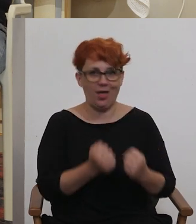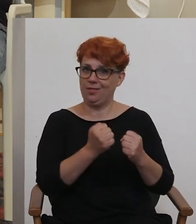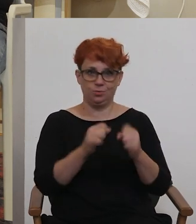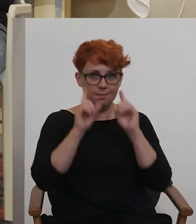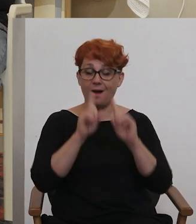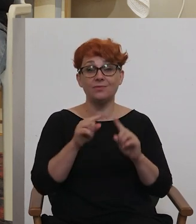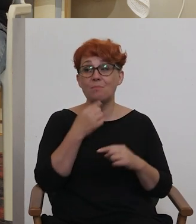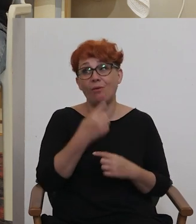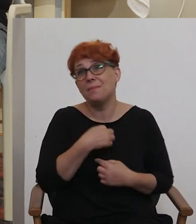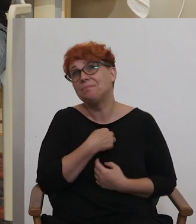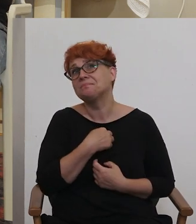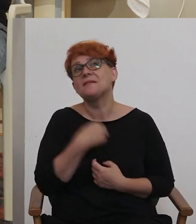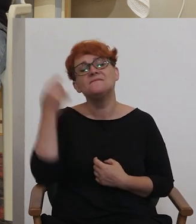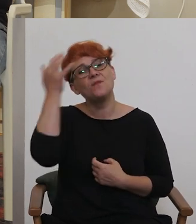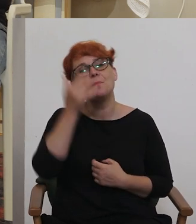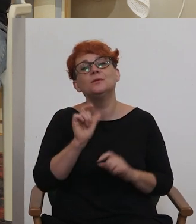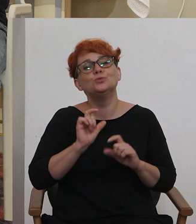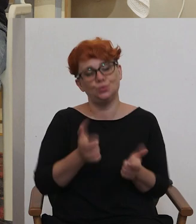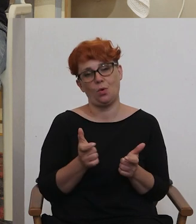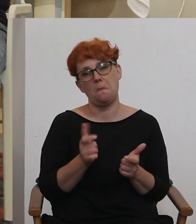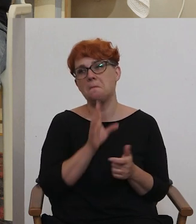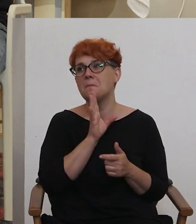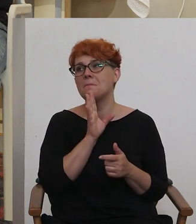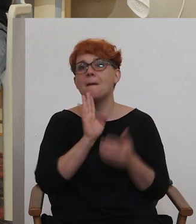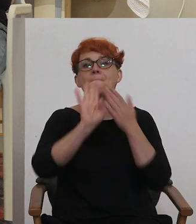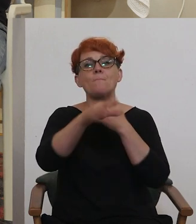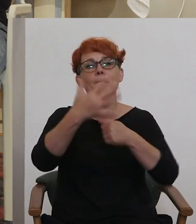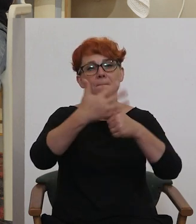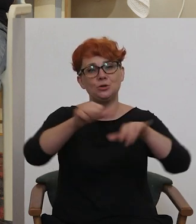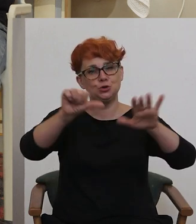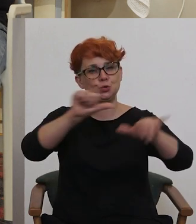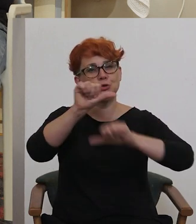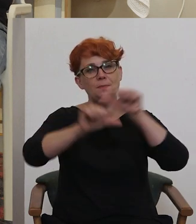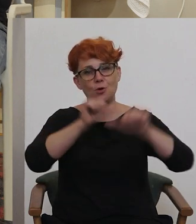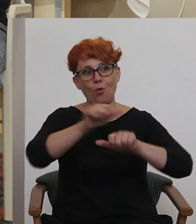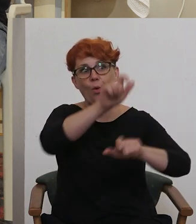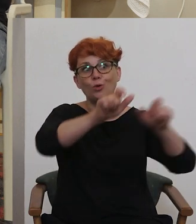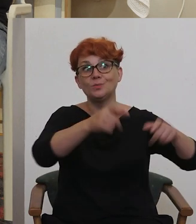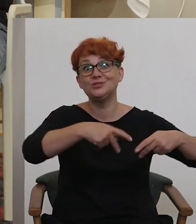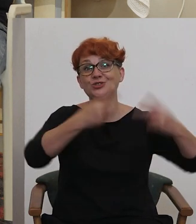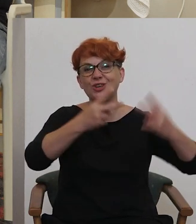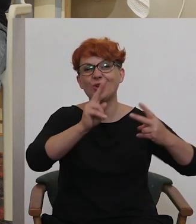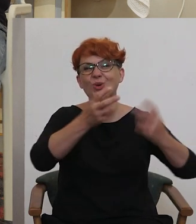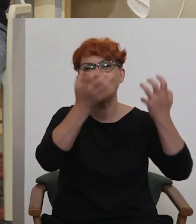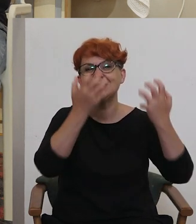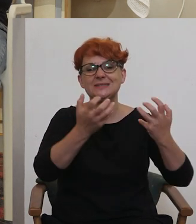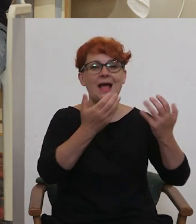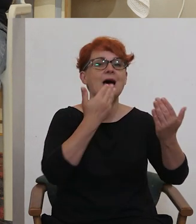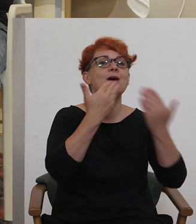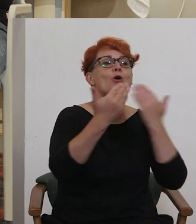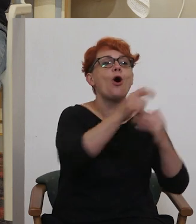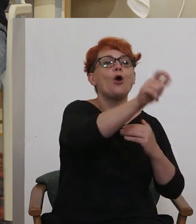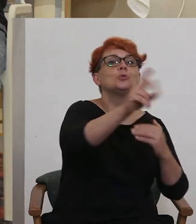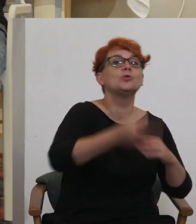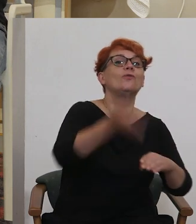Powiem nawet, że ja sobie tak wyobrażam, że chyba tak po 56 roku dziennikarze, którzy chcieli rozmawiać z AK-owcami,